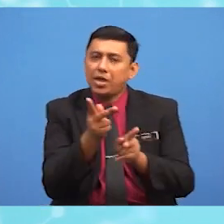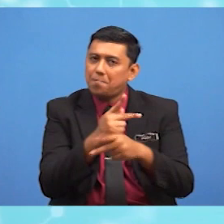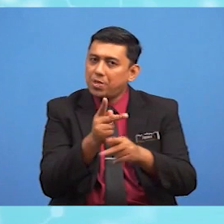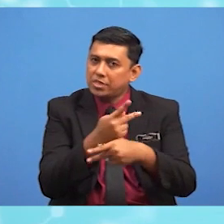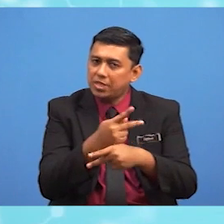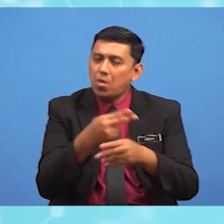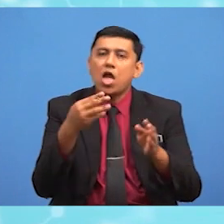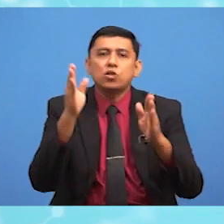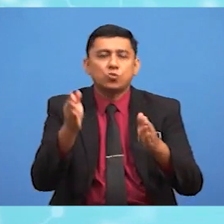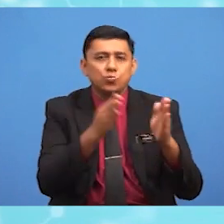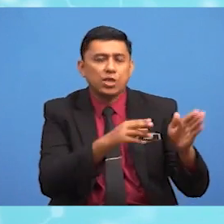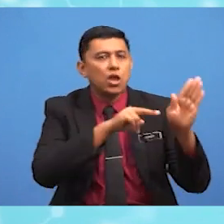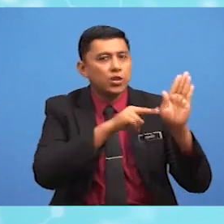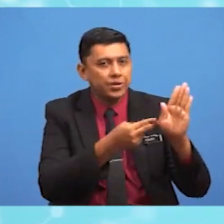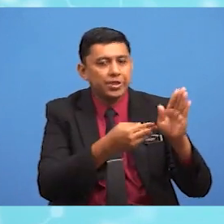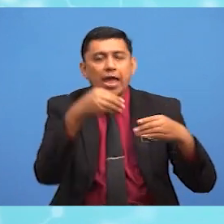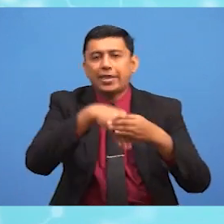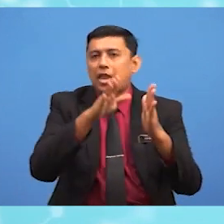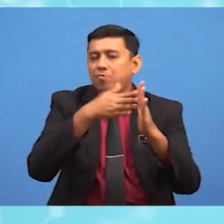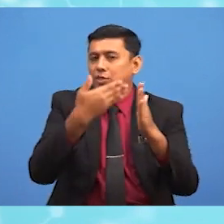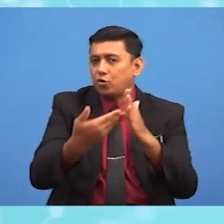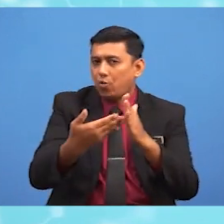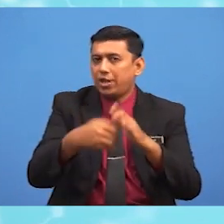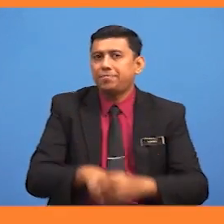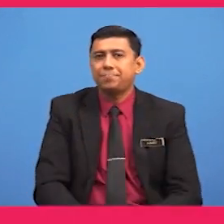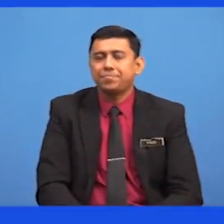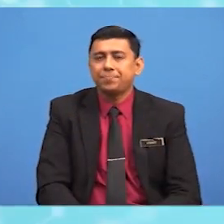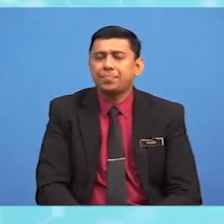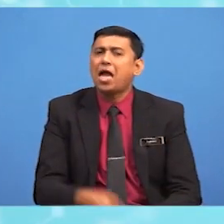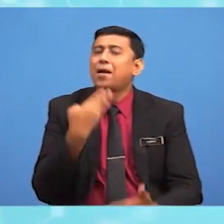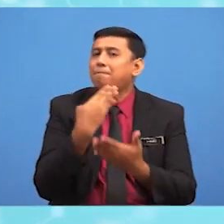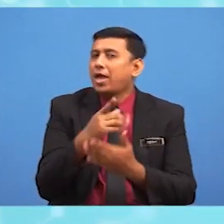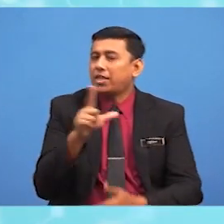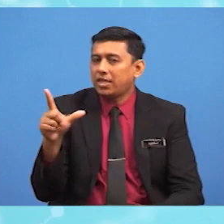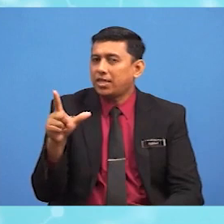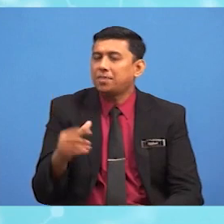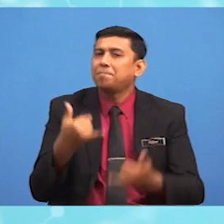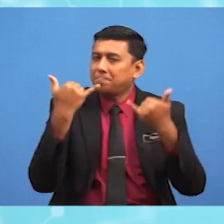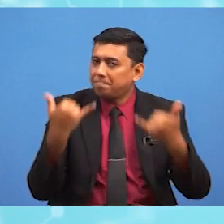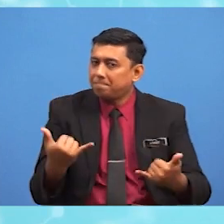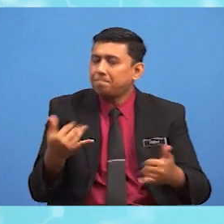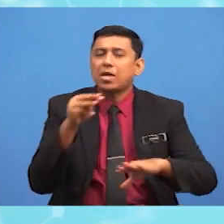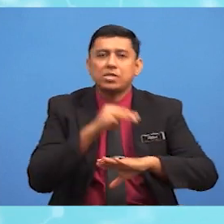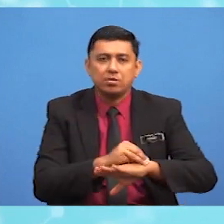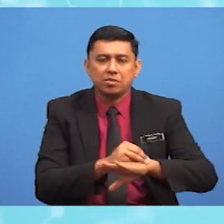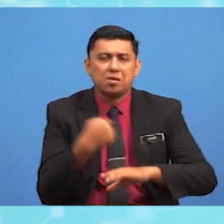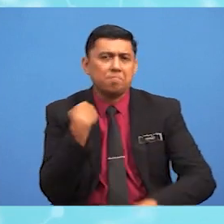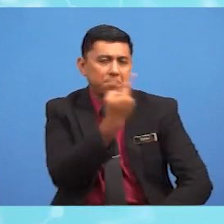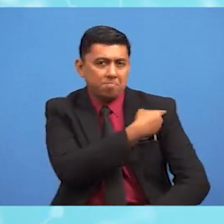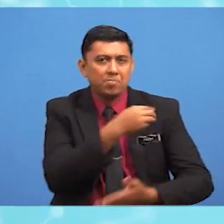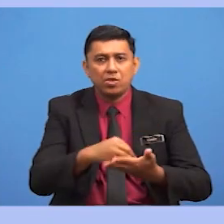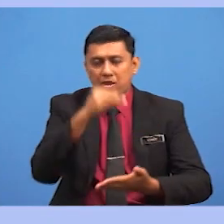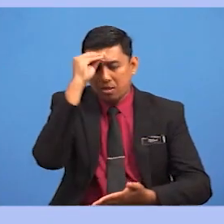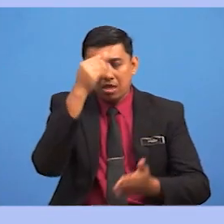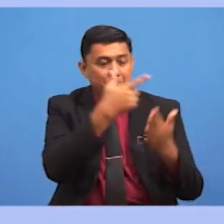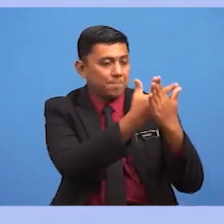prinsip susunan unsur dalam jadual berkala unsur moden. Baiklah, kini tiba masanya kita